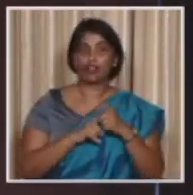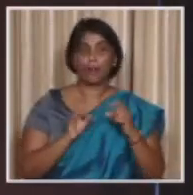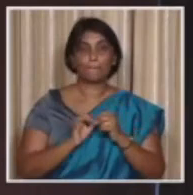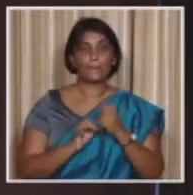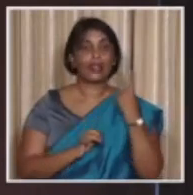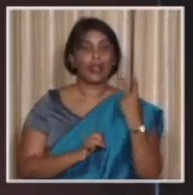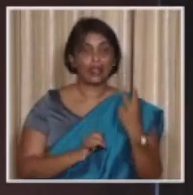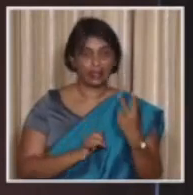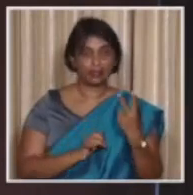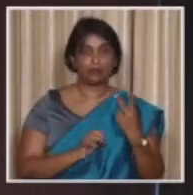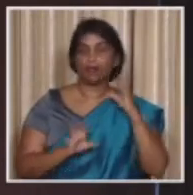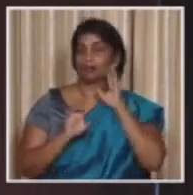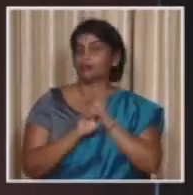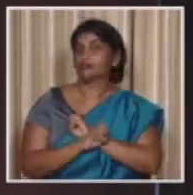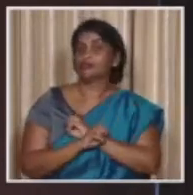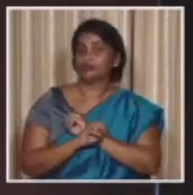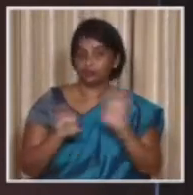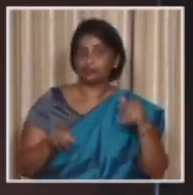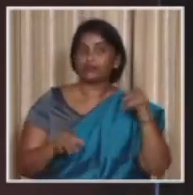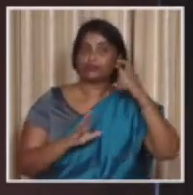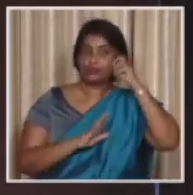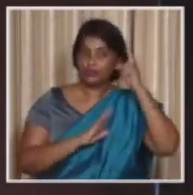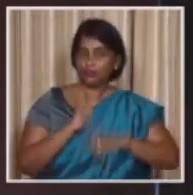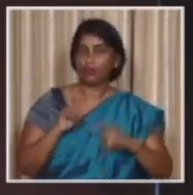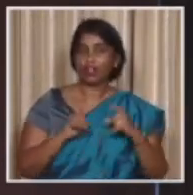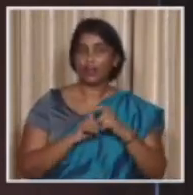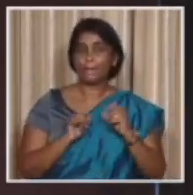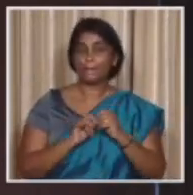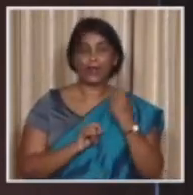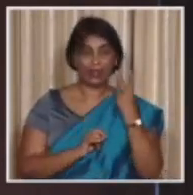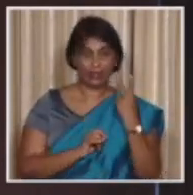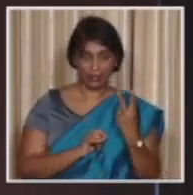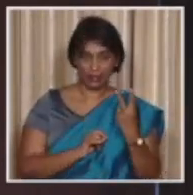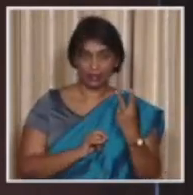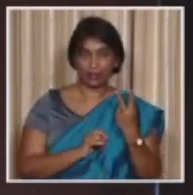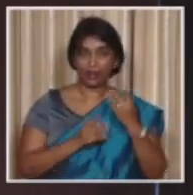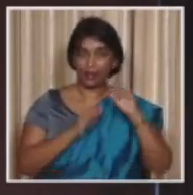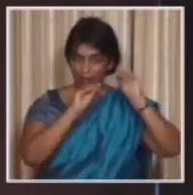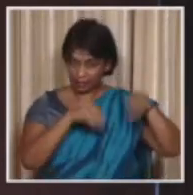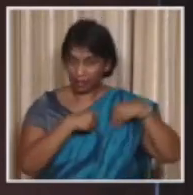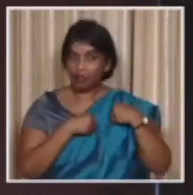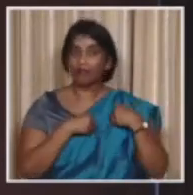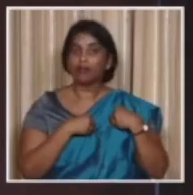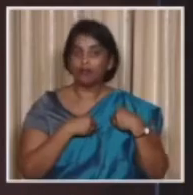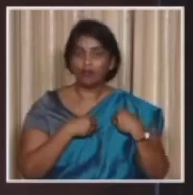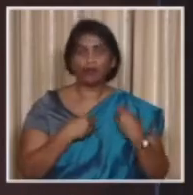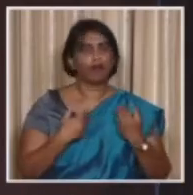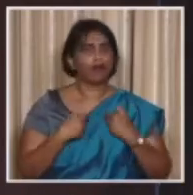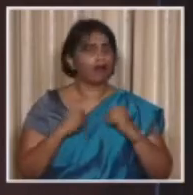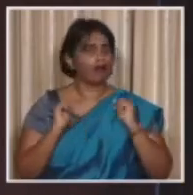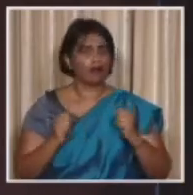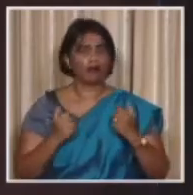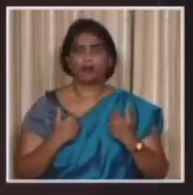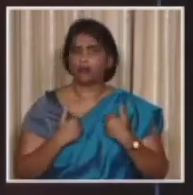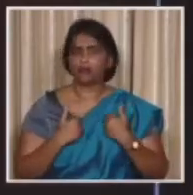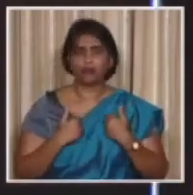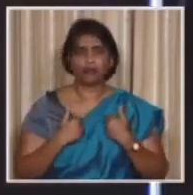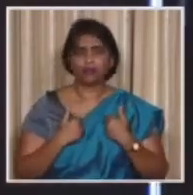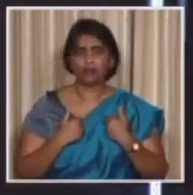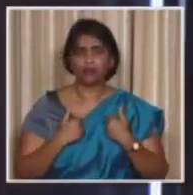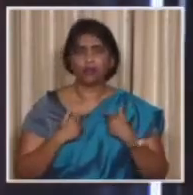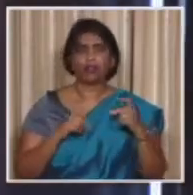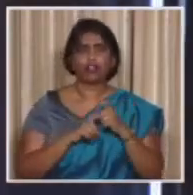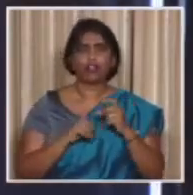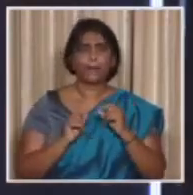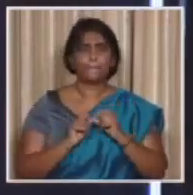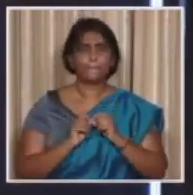2ක් කියලා ප්‍රචාරය කරනවා. ඉතින් ජපානෙන් ඩොලර් බිලියන 2ක් මේ නිකන් හම්බෙනවනම් ඉතින් අපි මොකටද එහෙනම් මේ ඩොලර්